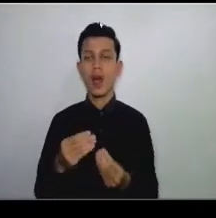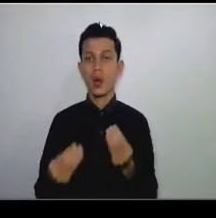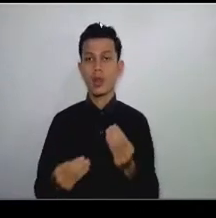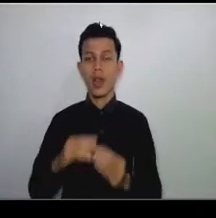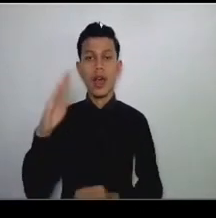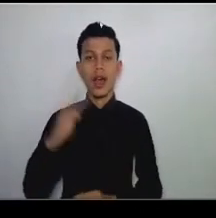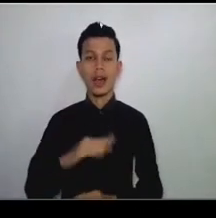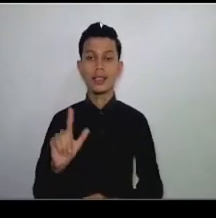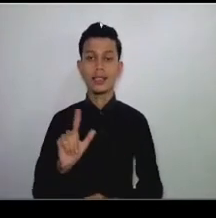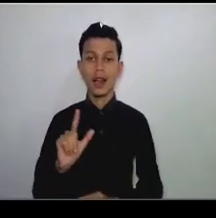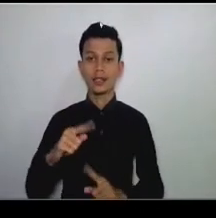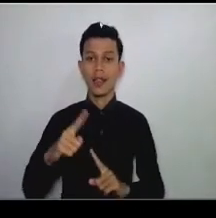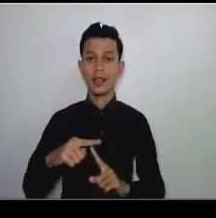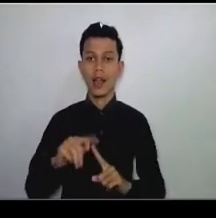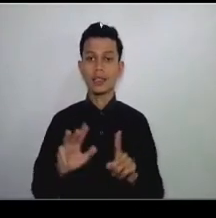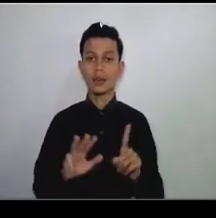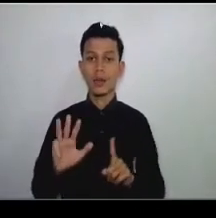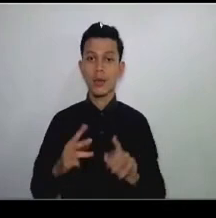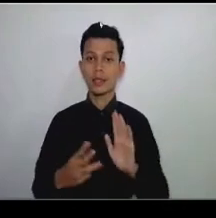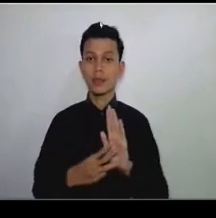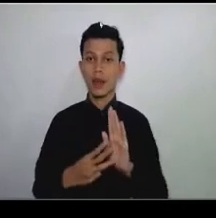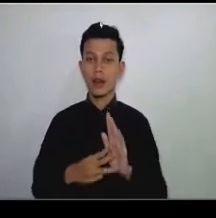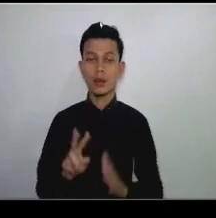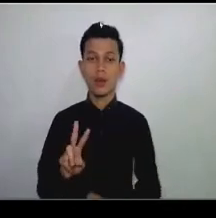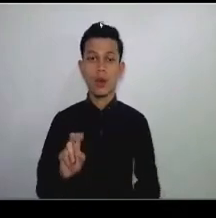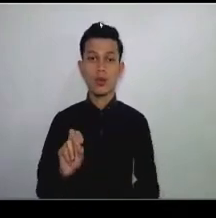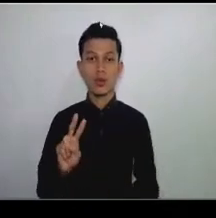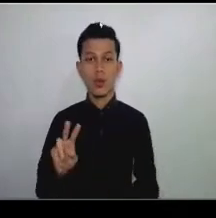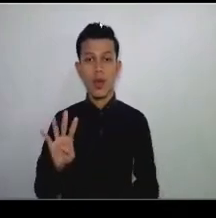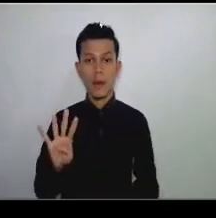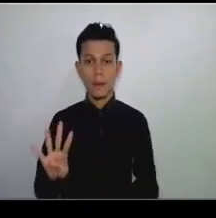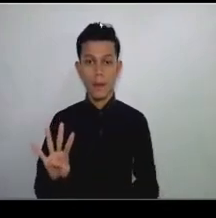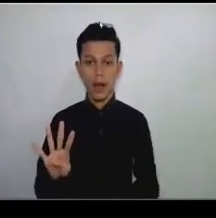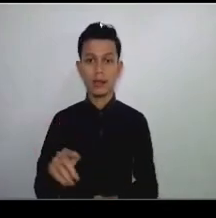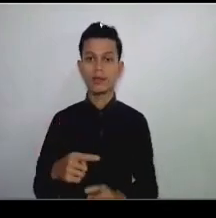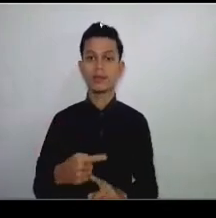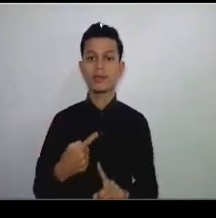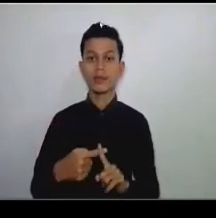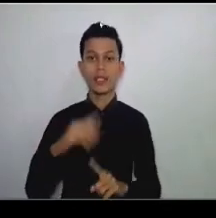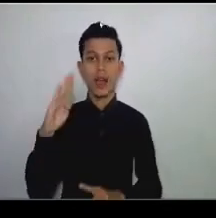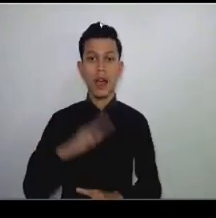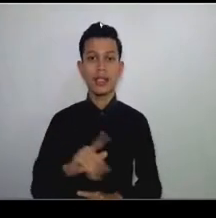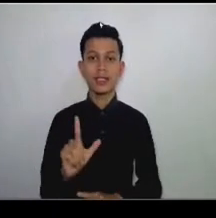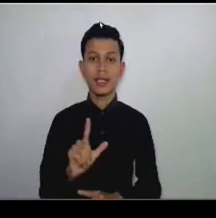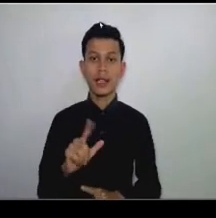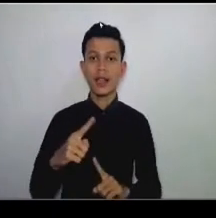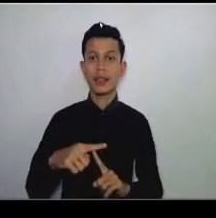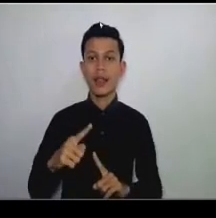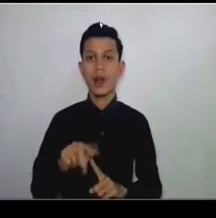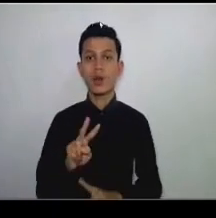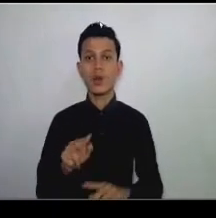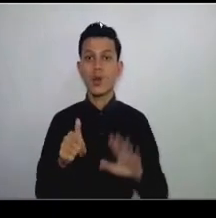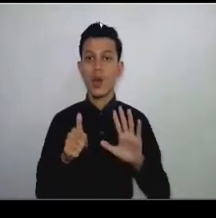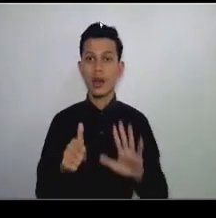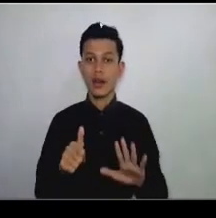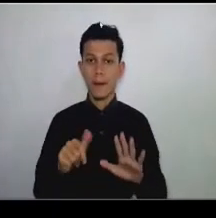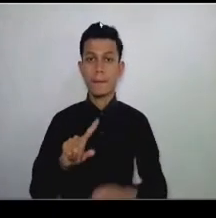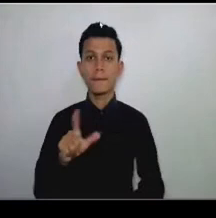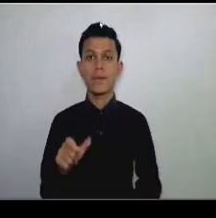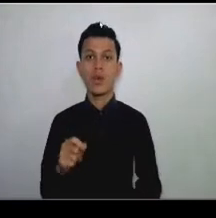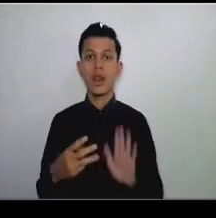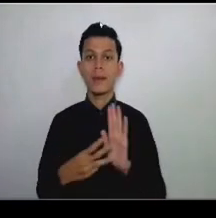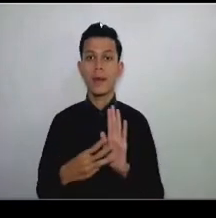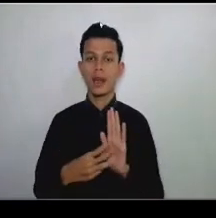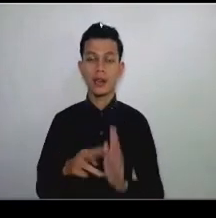19 bulan Maret tahun 2024 dan hari Selasa tanggal 26 bulan Maret